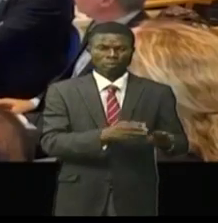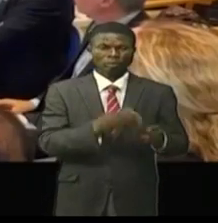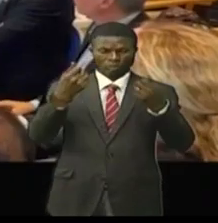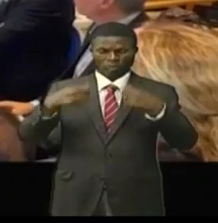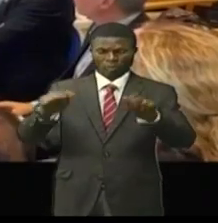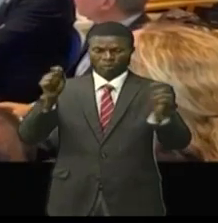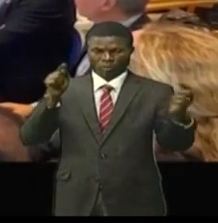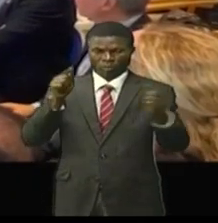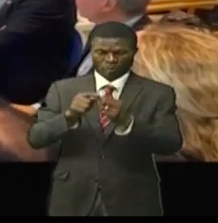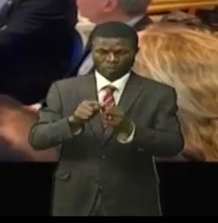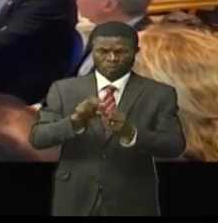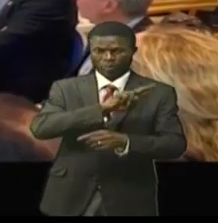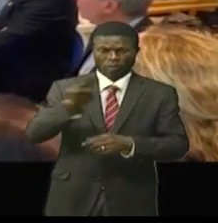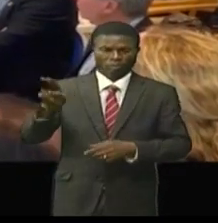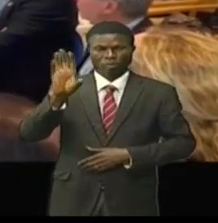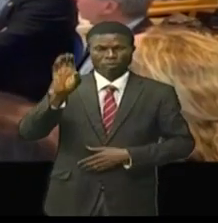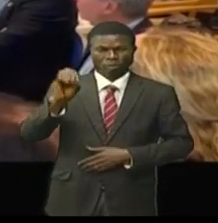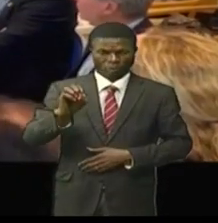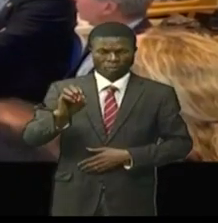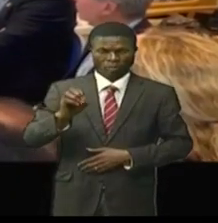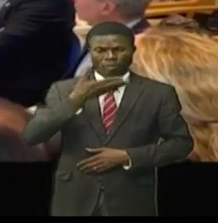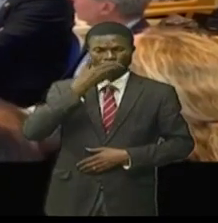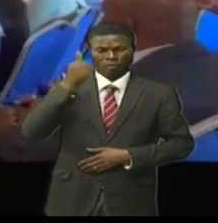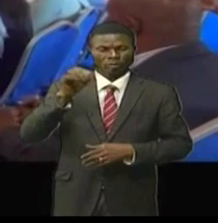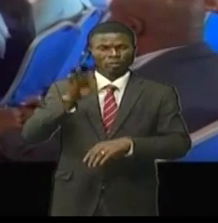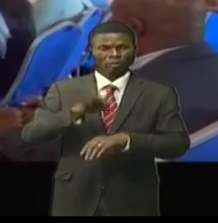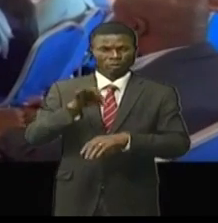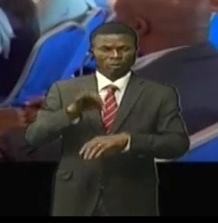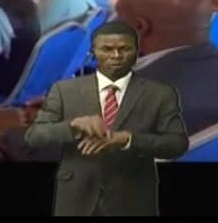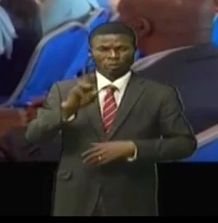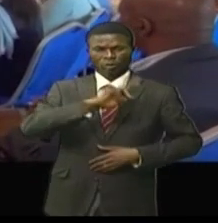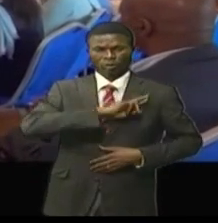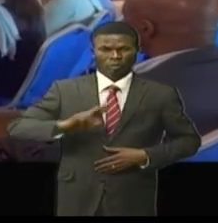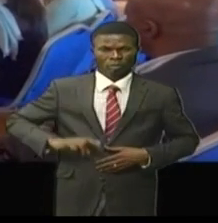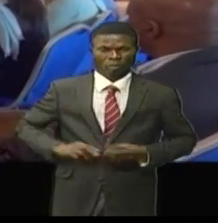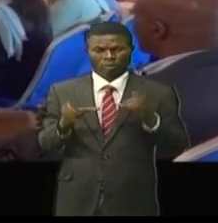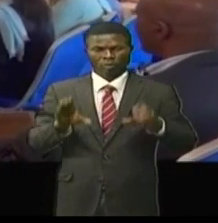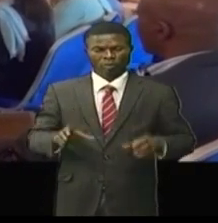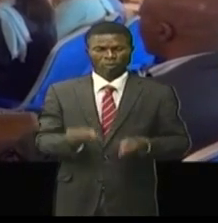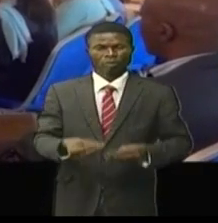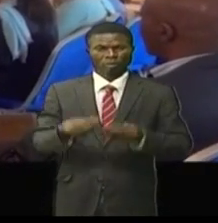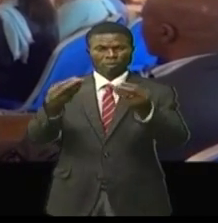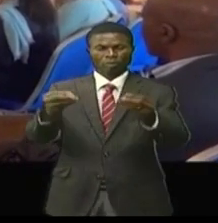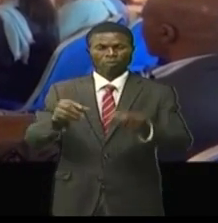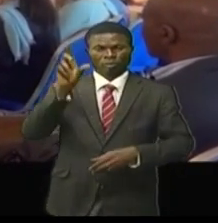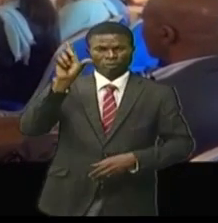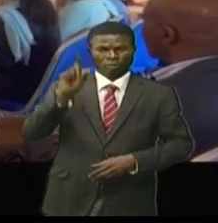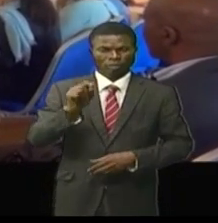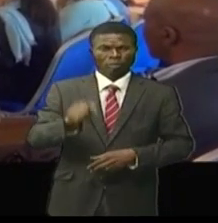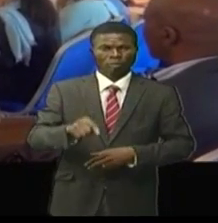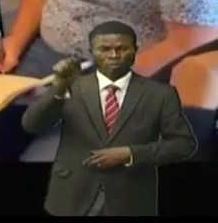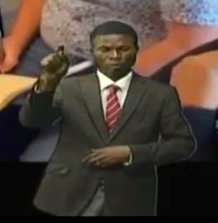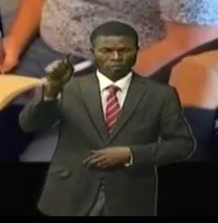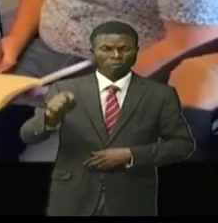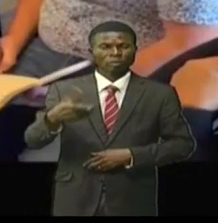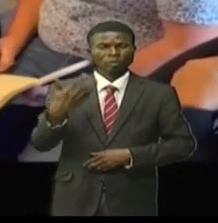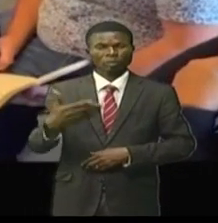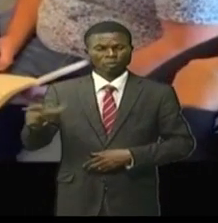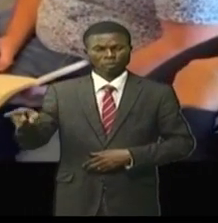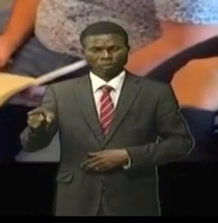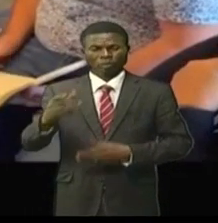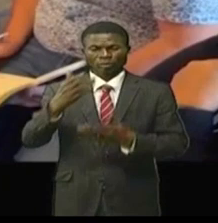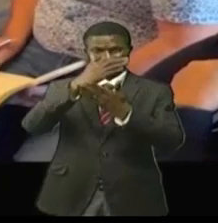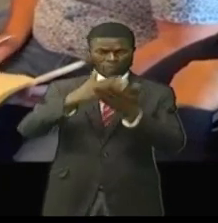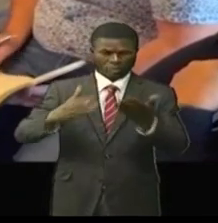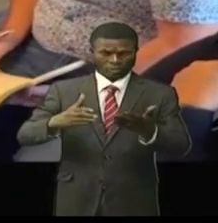d'ici 2050. Une excellente opportunité pour la RDC qui peut produire 20 millions de tonnes de carbone, soit la moitié